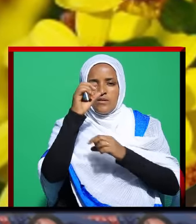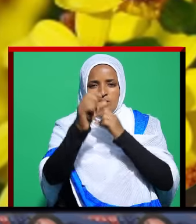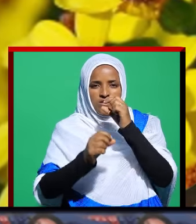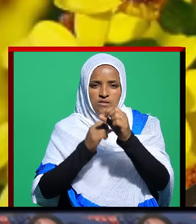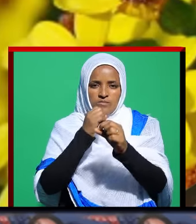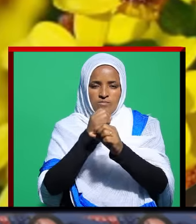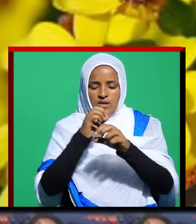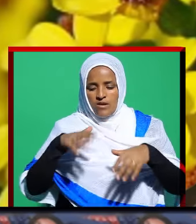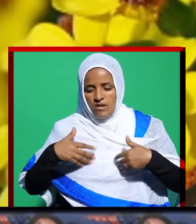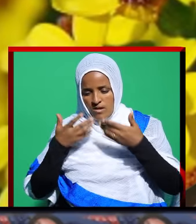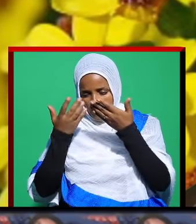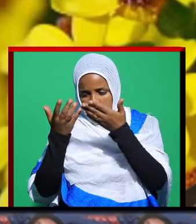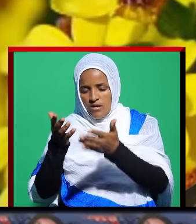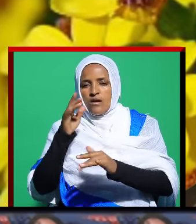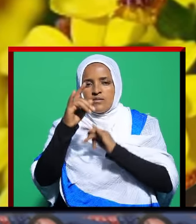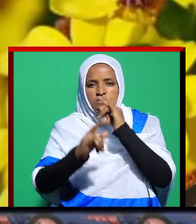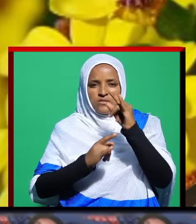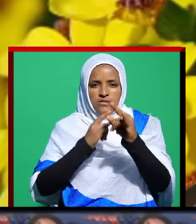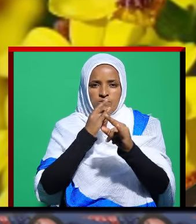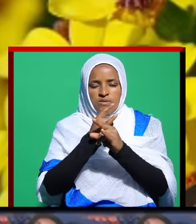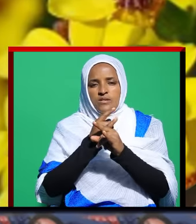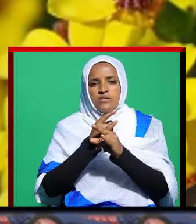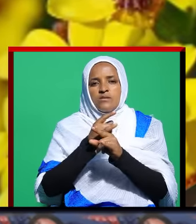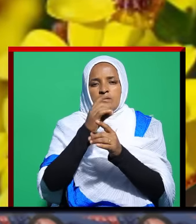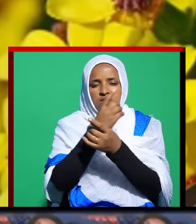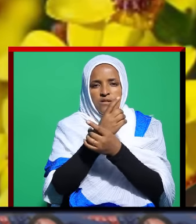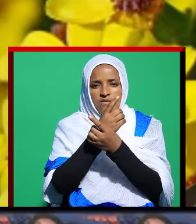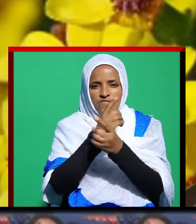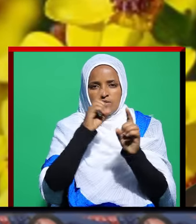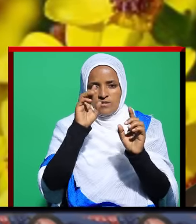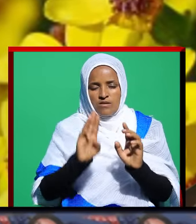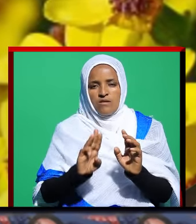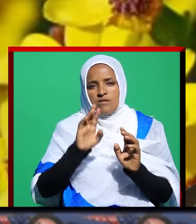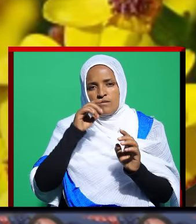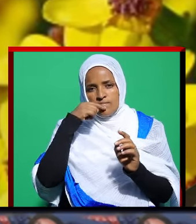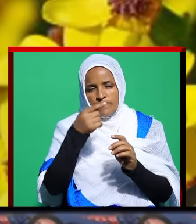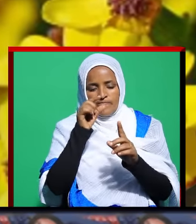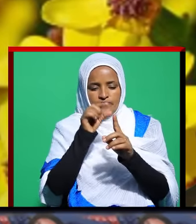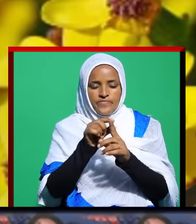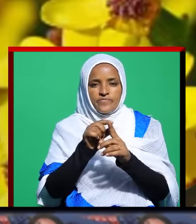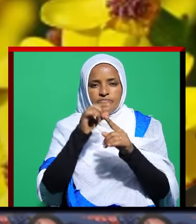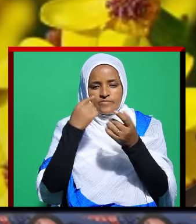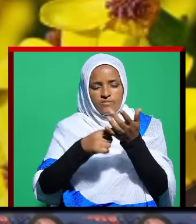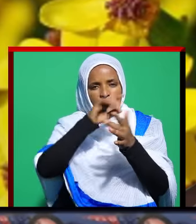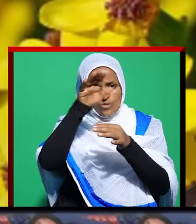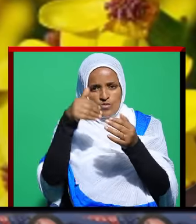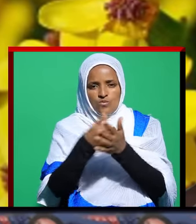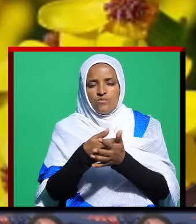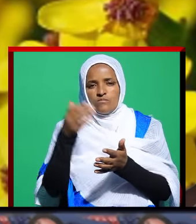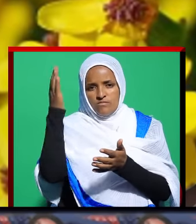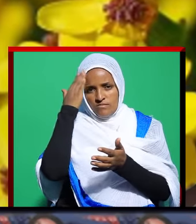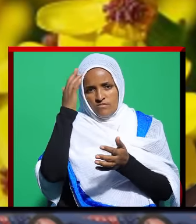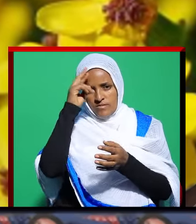እድሜ ለንስሐ ዘመን ለፍስሐ በሚለው ኃይለ ቃል ይሆናል። ይሄ ኃይለ ቃል ሁላችንም